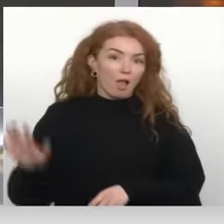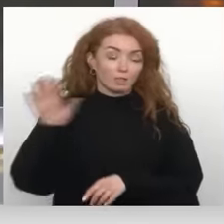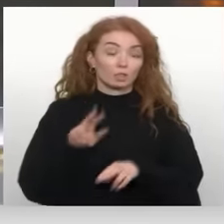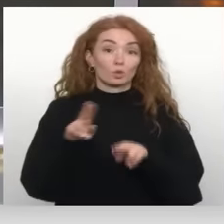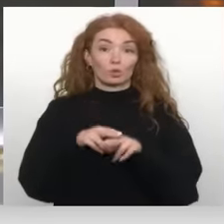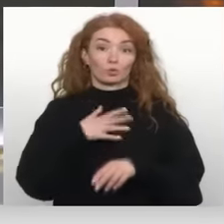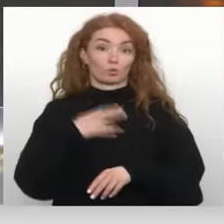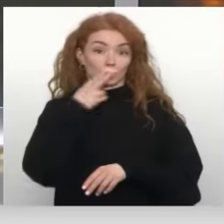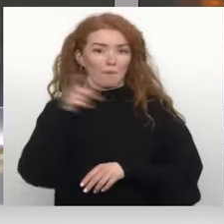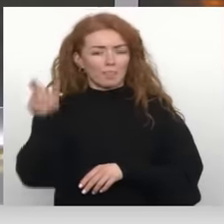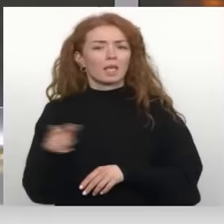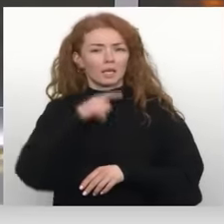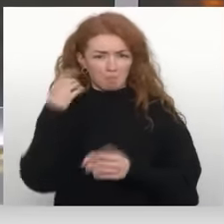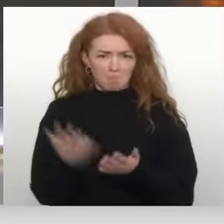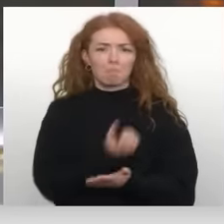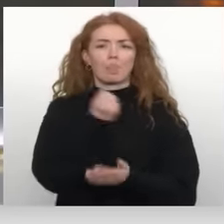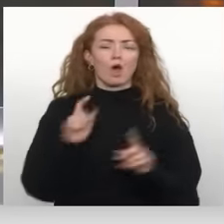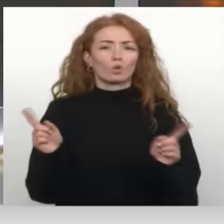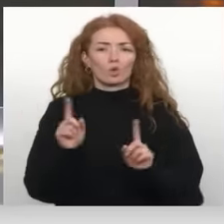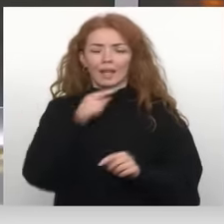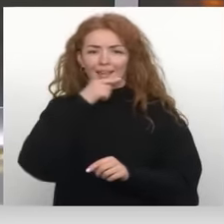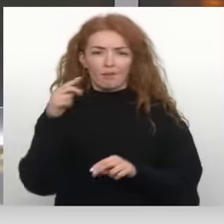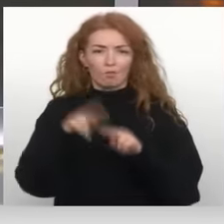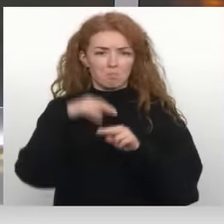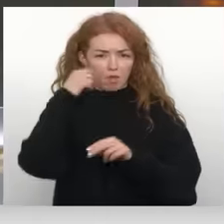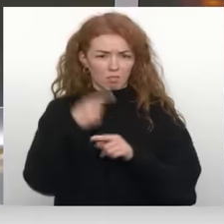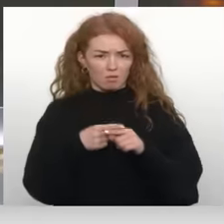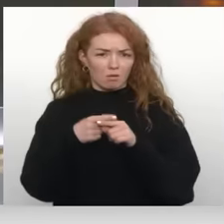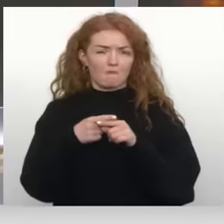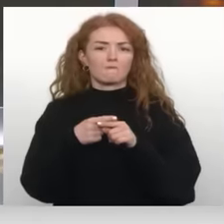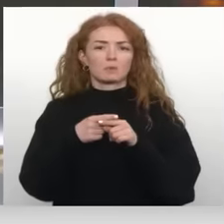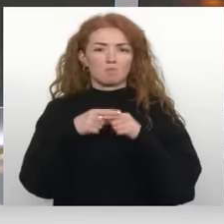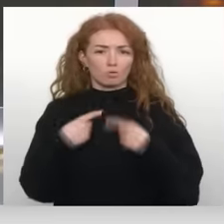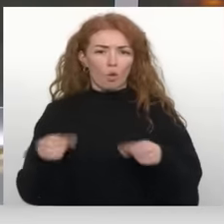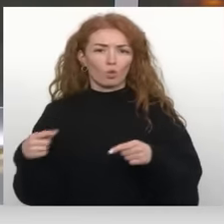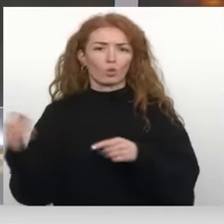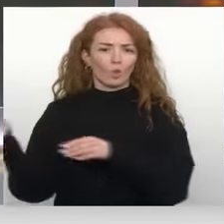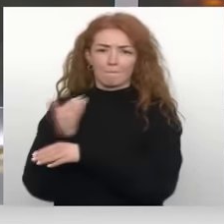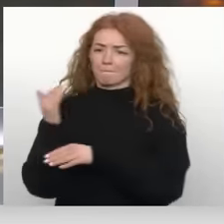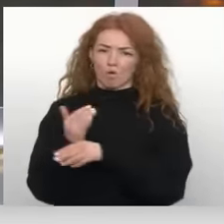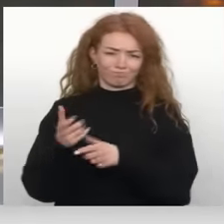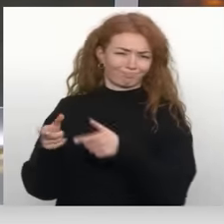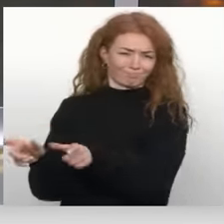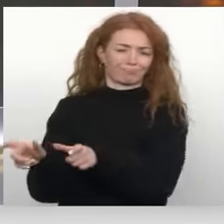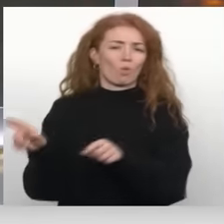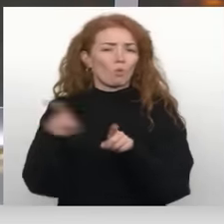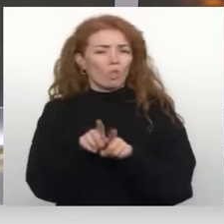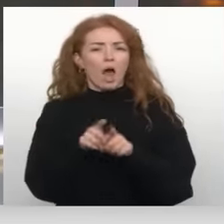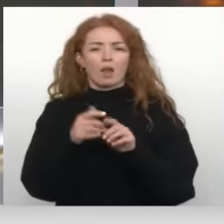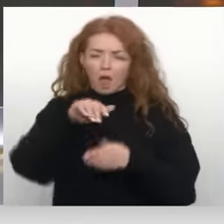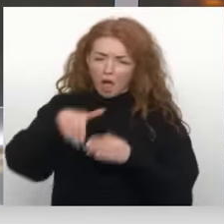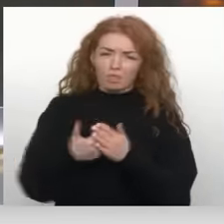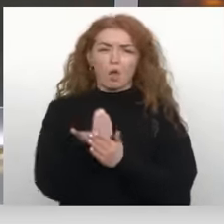Mūsu zemnieki vēlas panākt tūlītēju Krievijas un Baltkrievijas pārtikas produktu importa aizliegumu, atjaunot